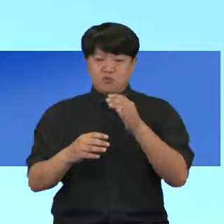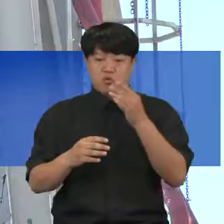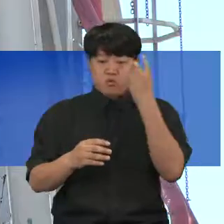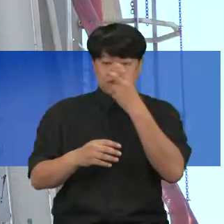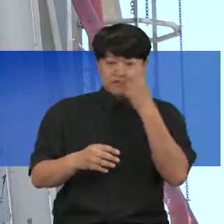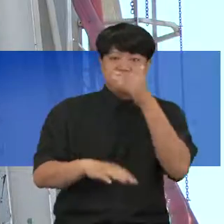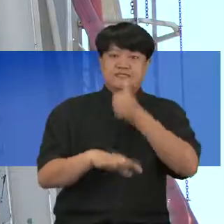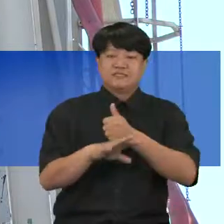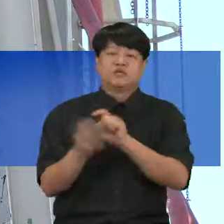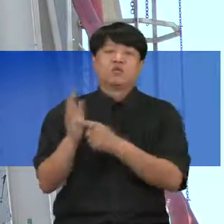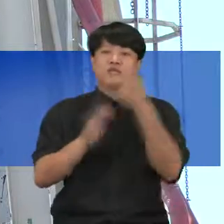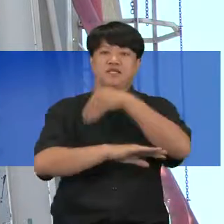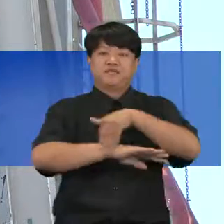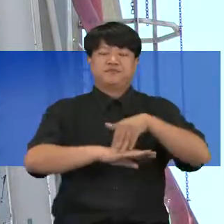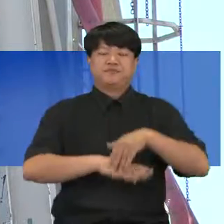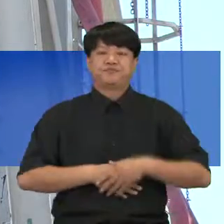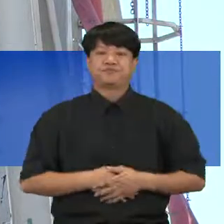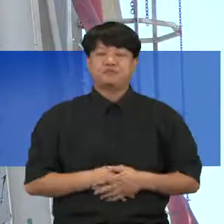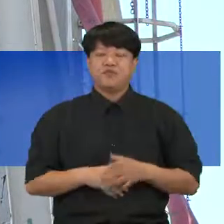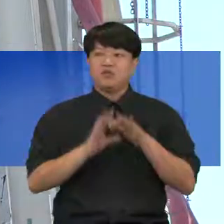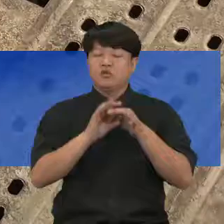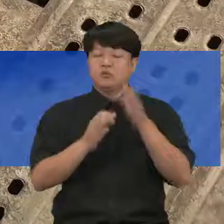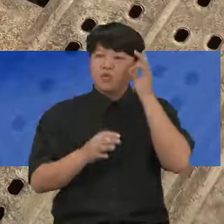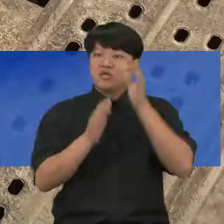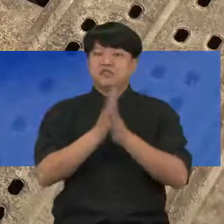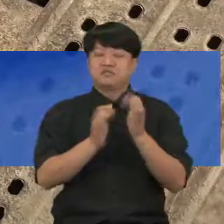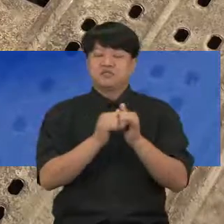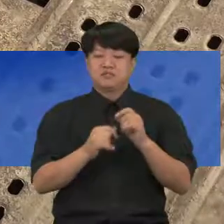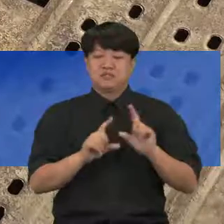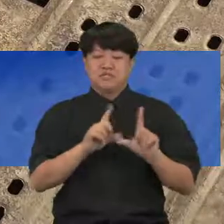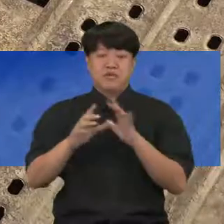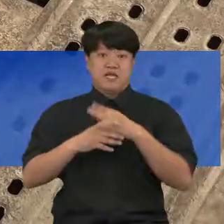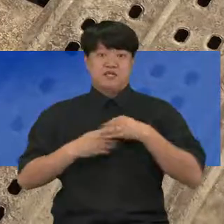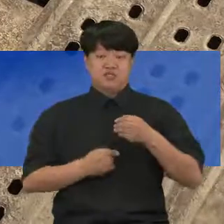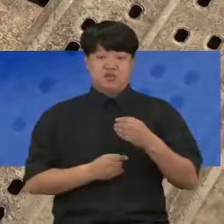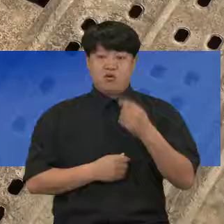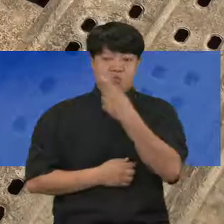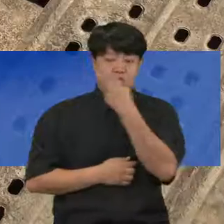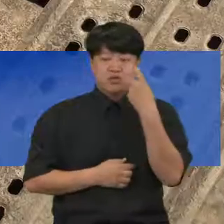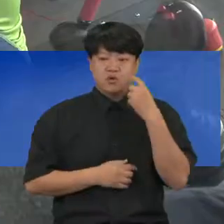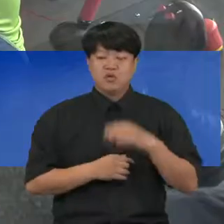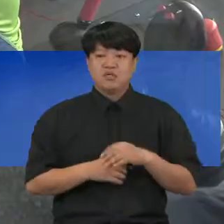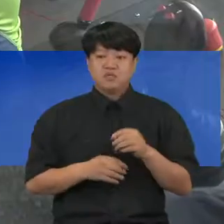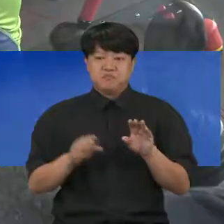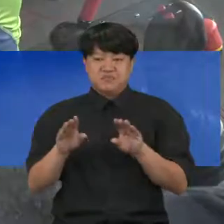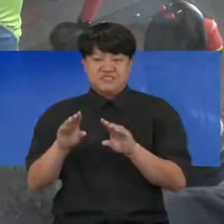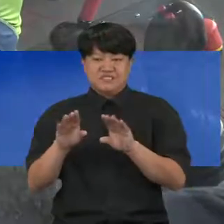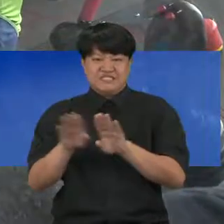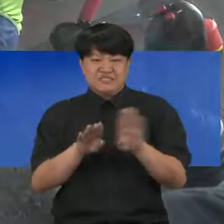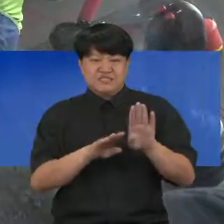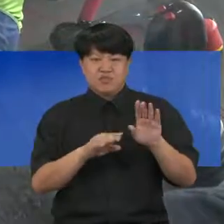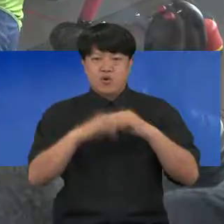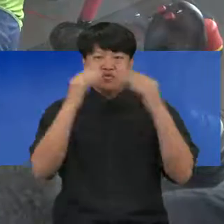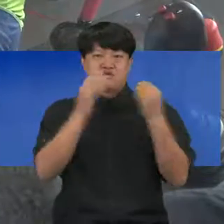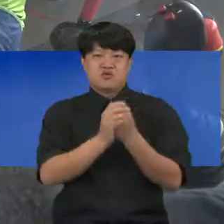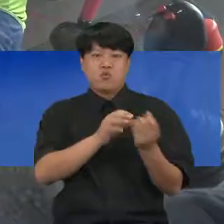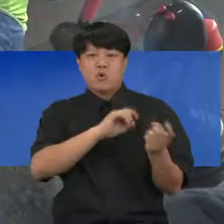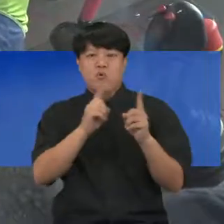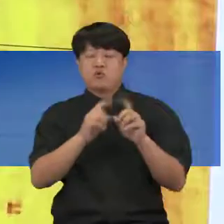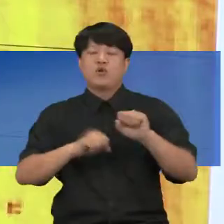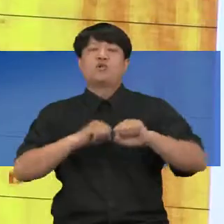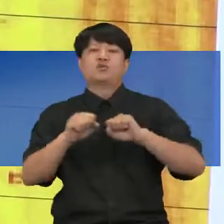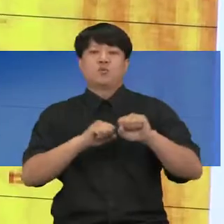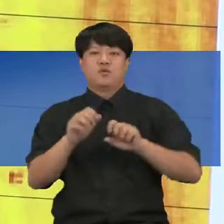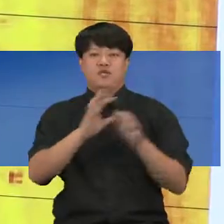관측 데이터를 공유할 예정입니다 이를 통해 포항 시민들의 생활 안전 보장과 1 2로 촉발 지진 b 의 완전한